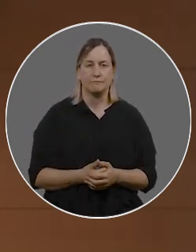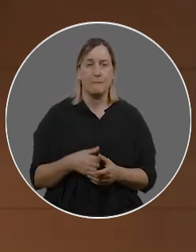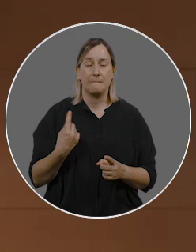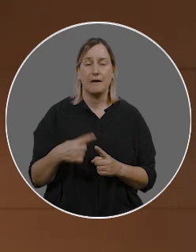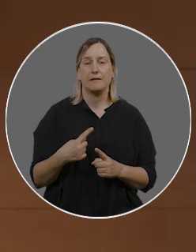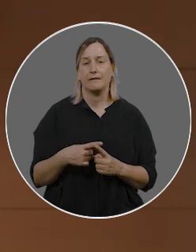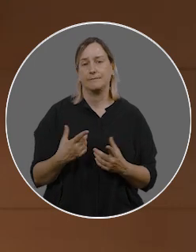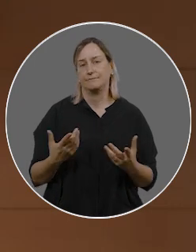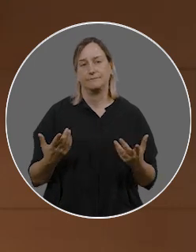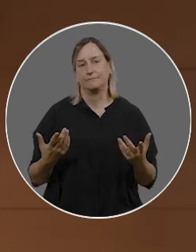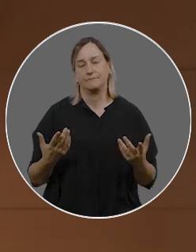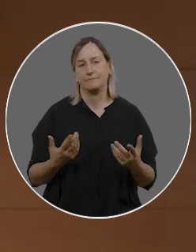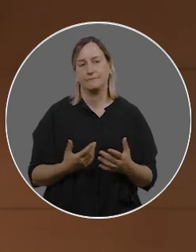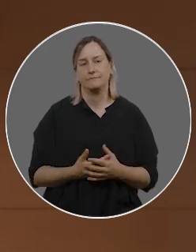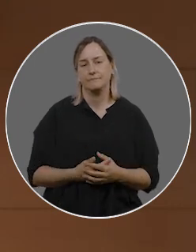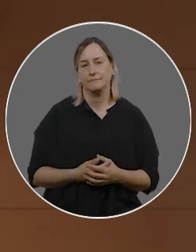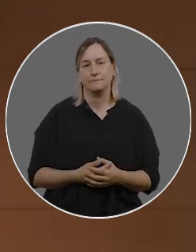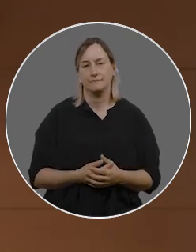perquè